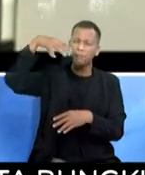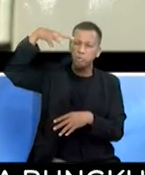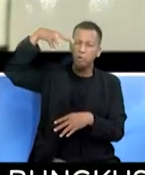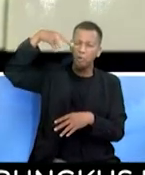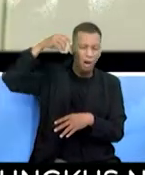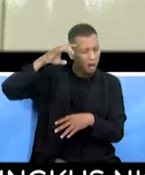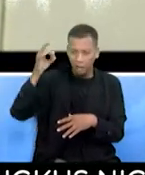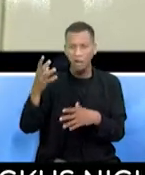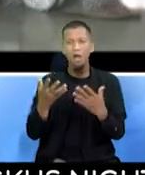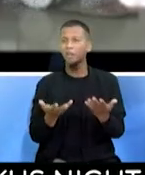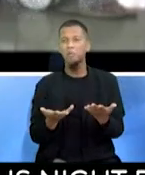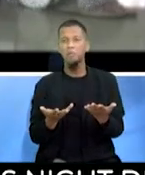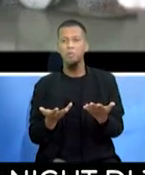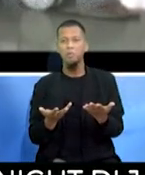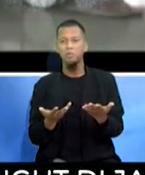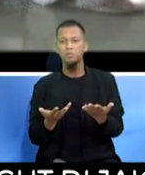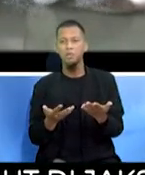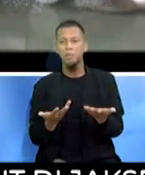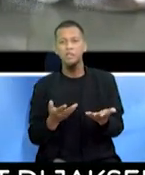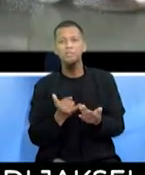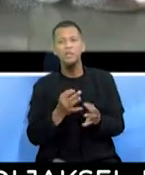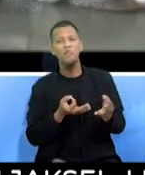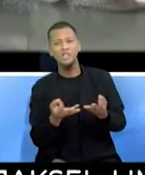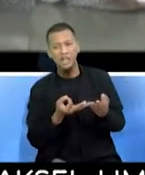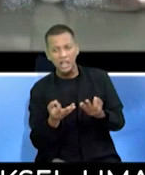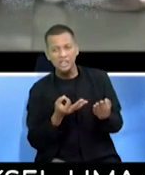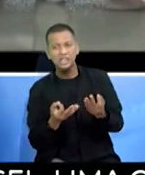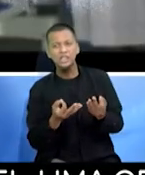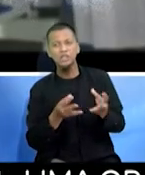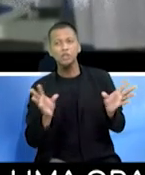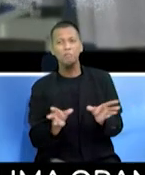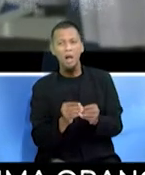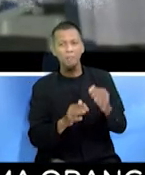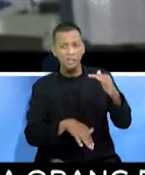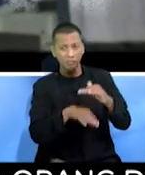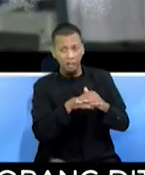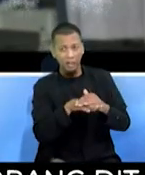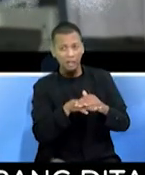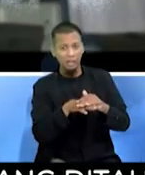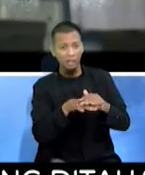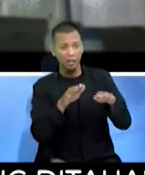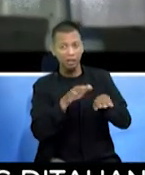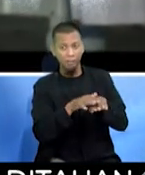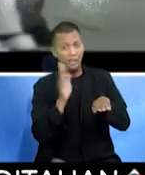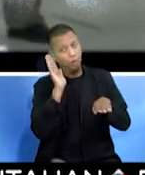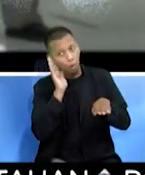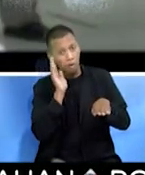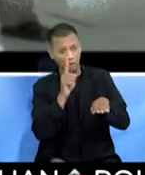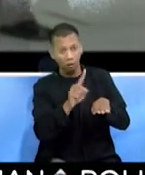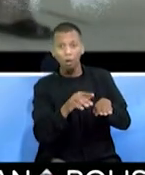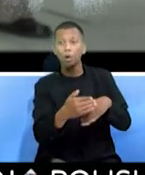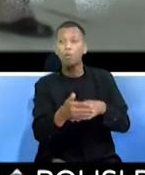di setiap bed, kemudian juga jumlah maksimal tempat tidur di dalam satu ruangan adalah 4. Boleh jadi saat